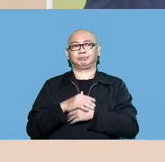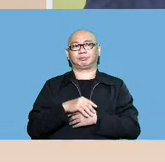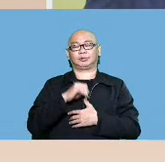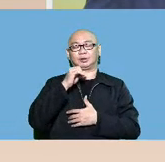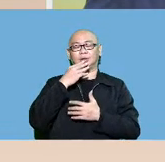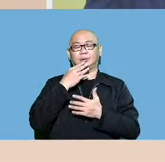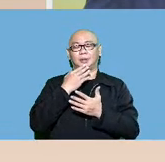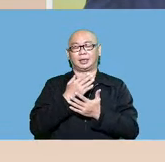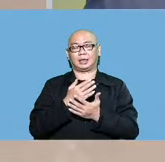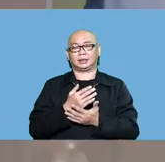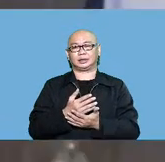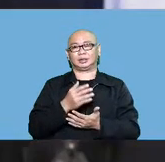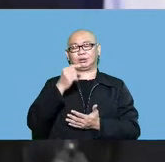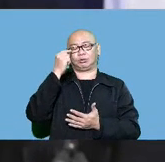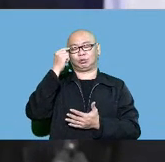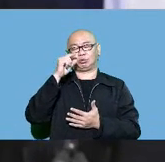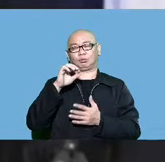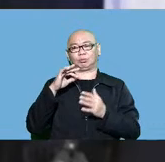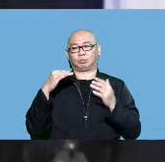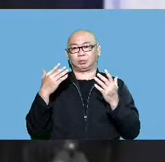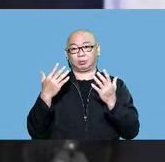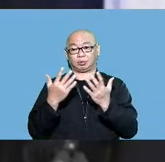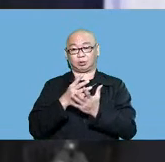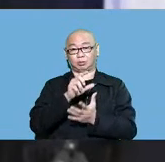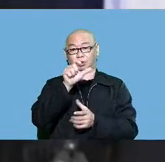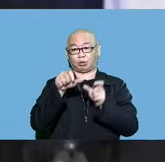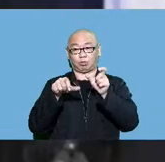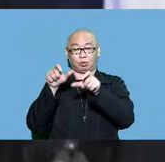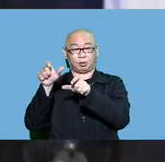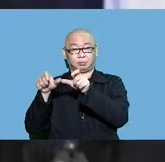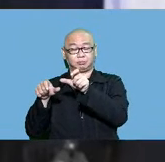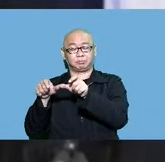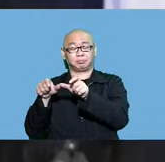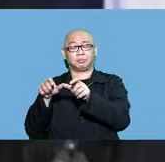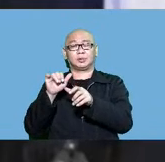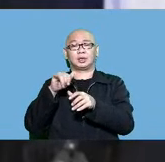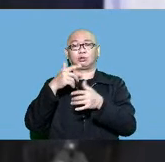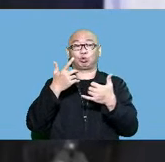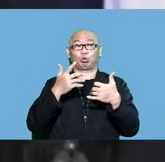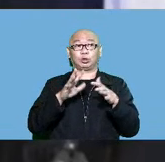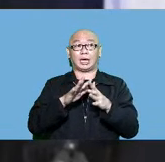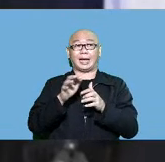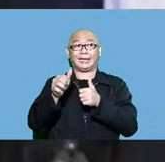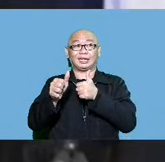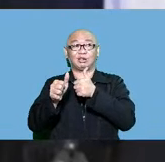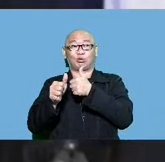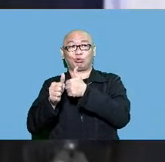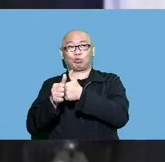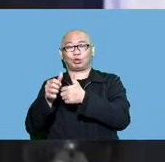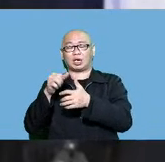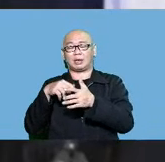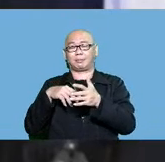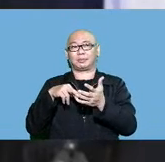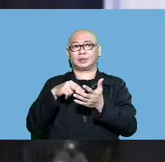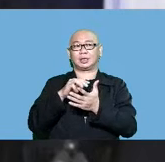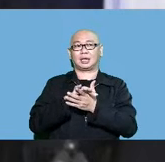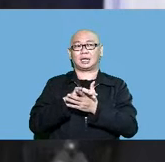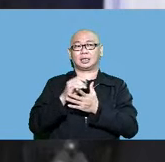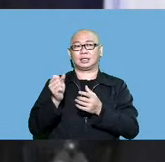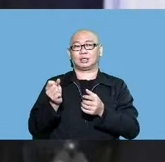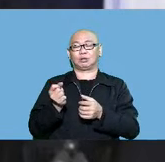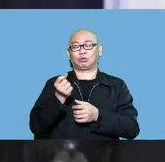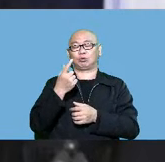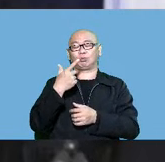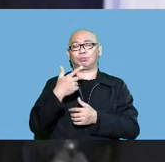Ucapan terima kasih kepada berbagai pihak yang telah ikut berperan dalam perjalanan hidup dan karir